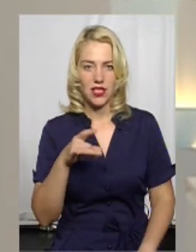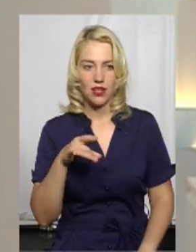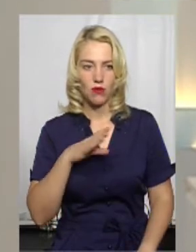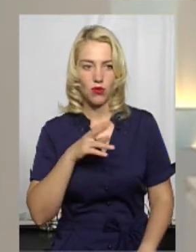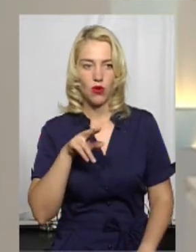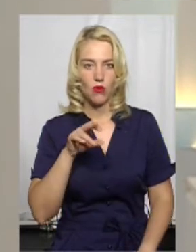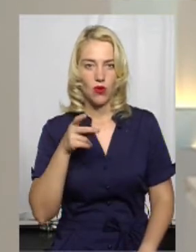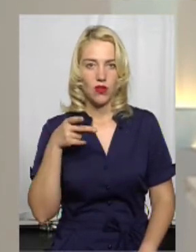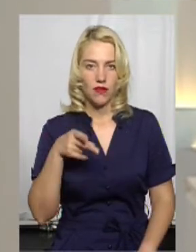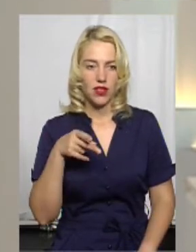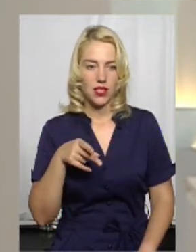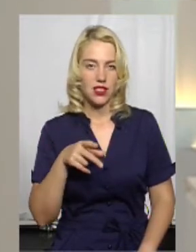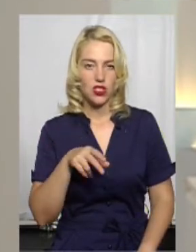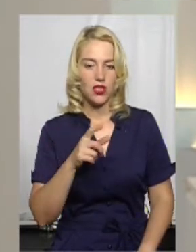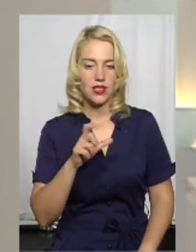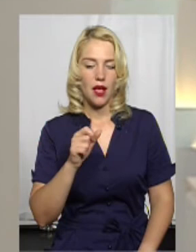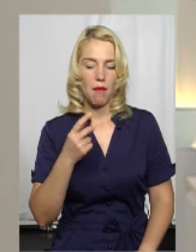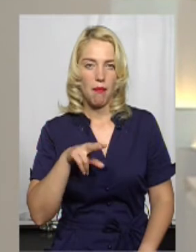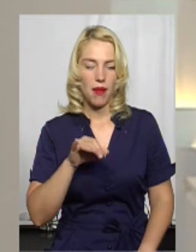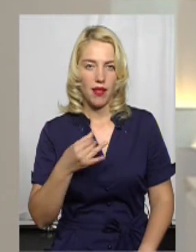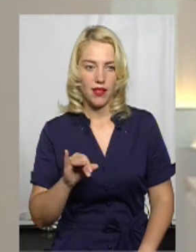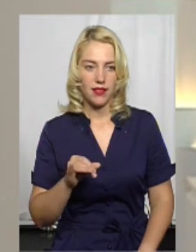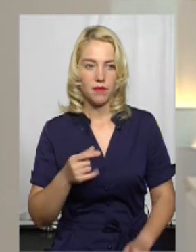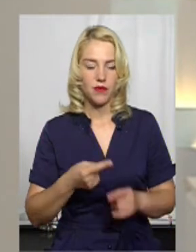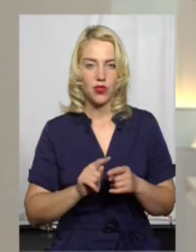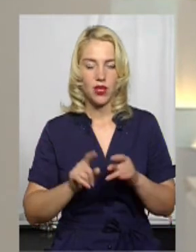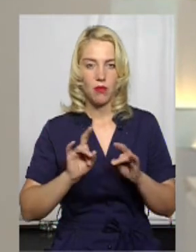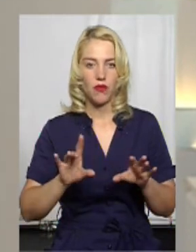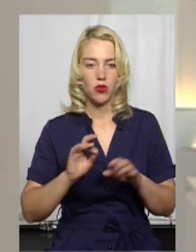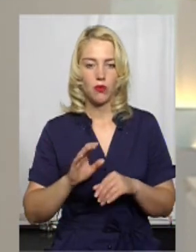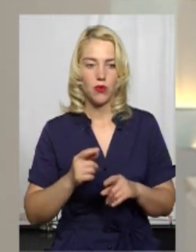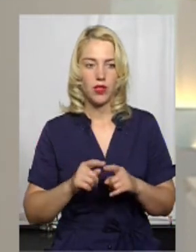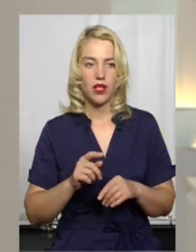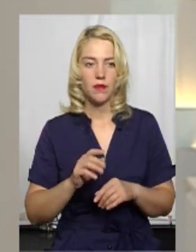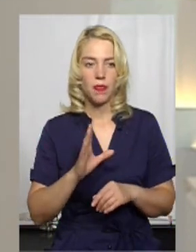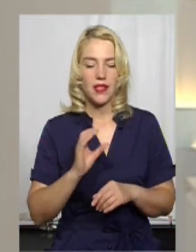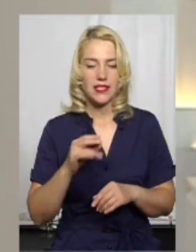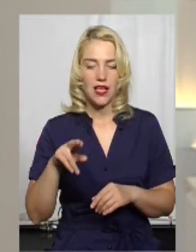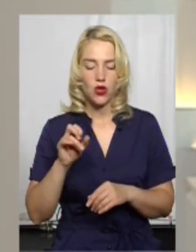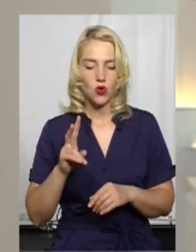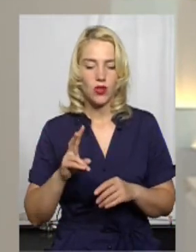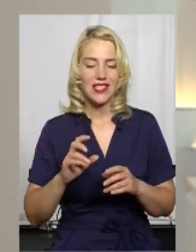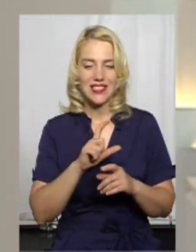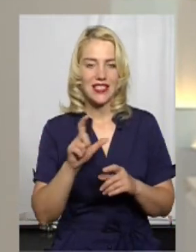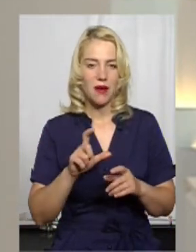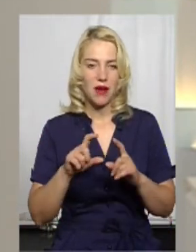і по 2 тисячі за пай з невеликим. Про це повідомила Ванда Сердюк із департаменту аграрного